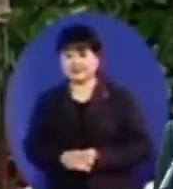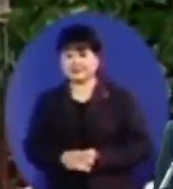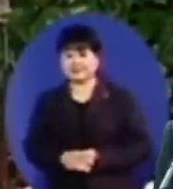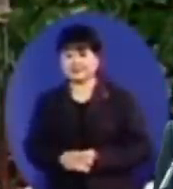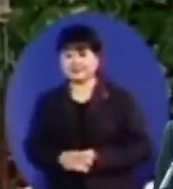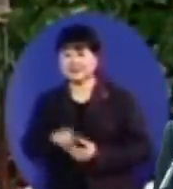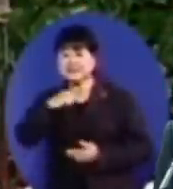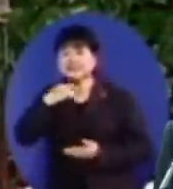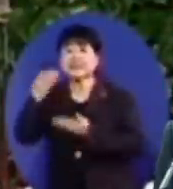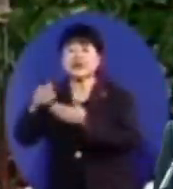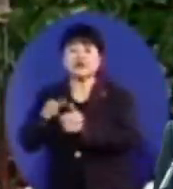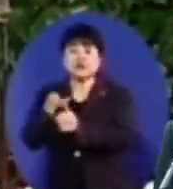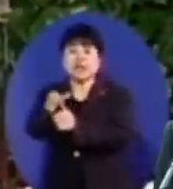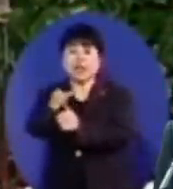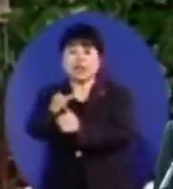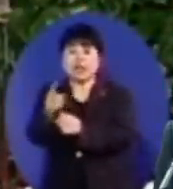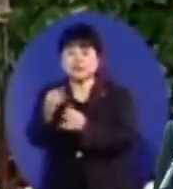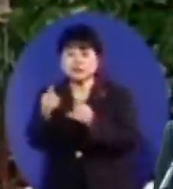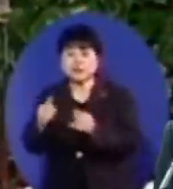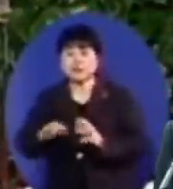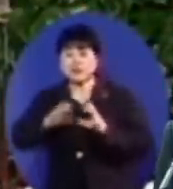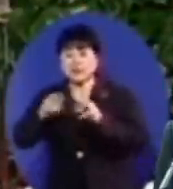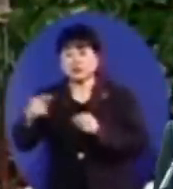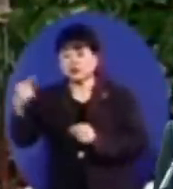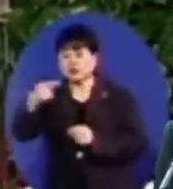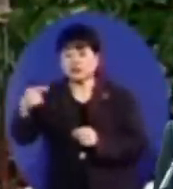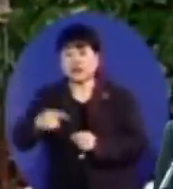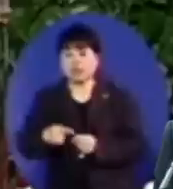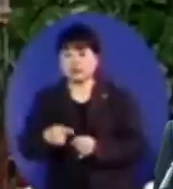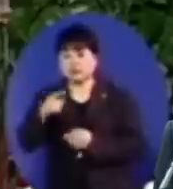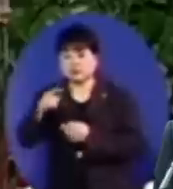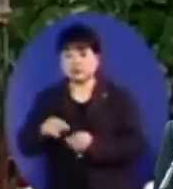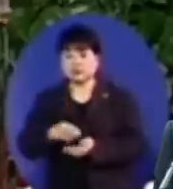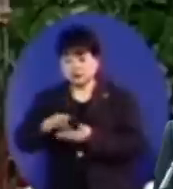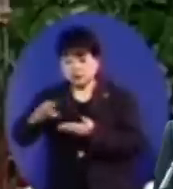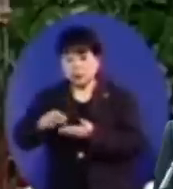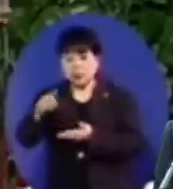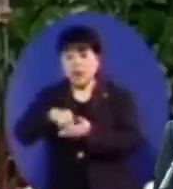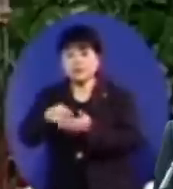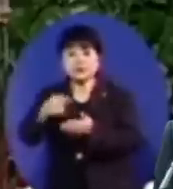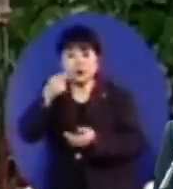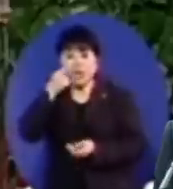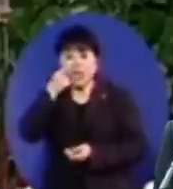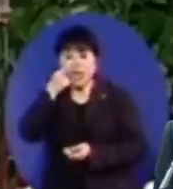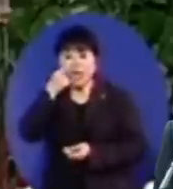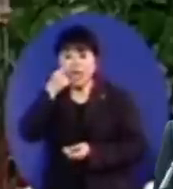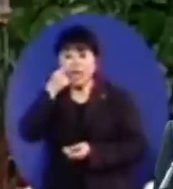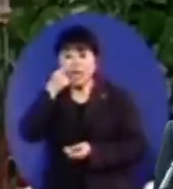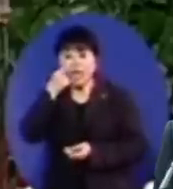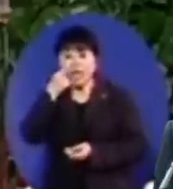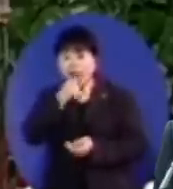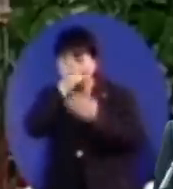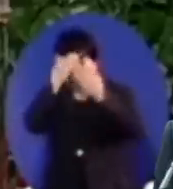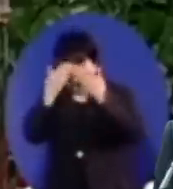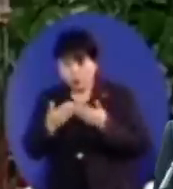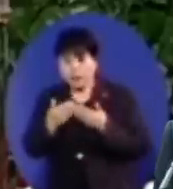사형당했습니다. 그런데 한 사람이 나라 돈 천냥을 먹고 못 갚고 감옥에